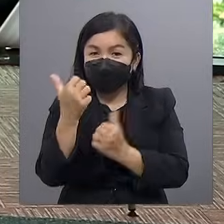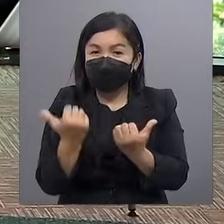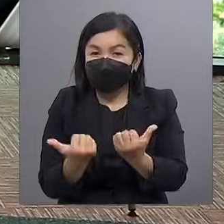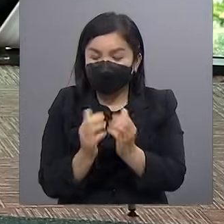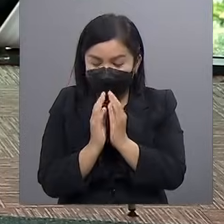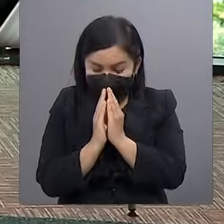อ่า